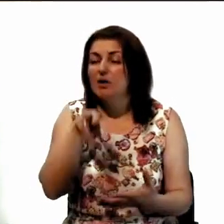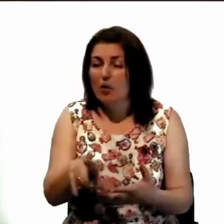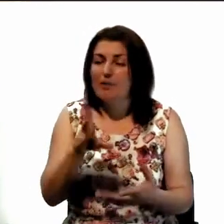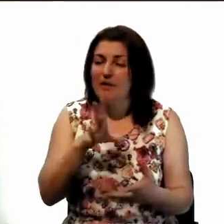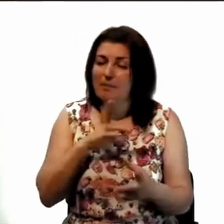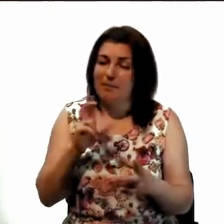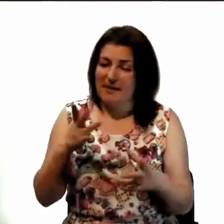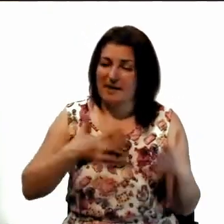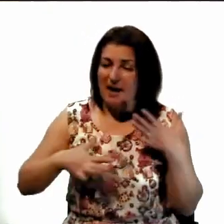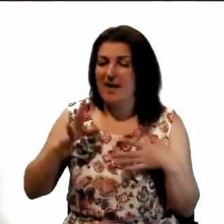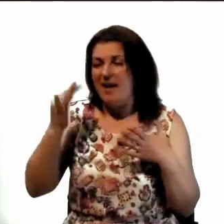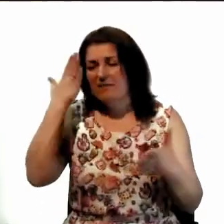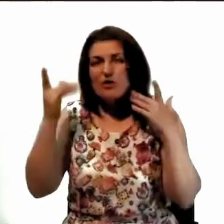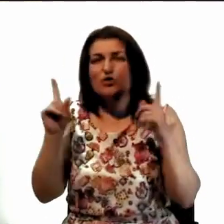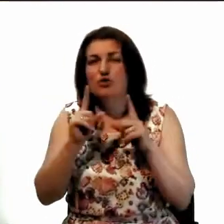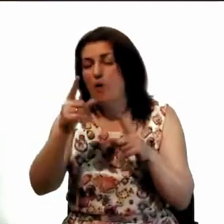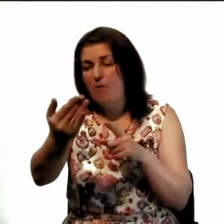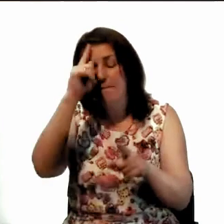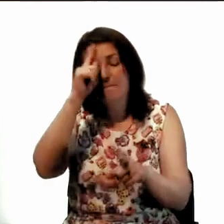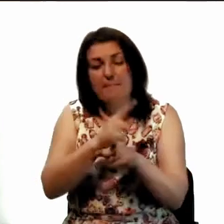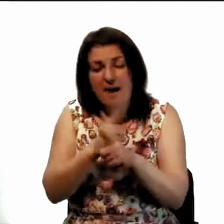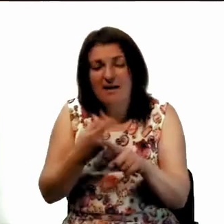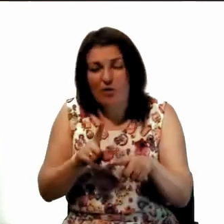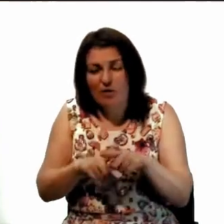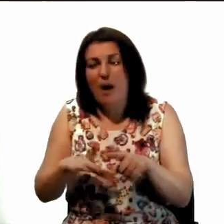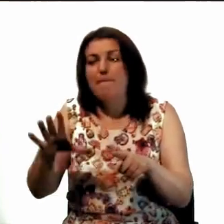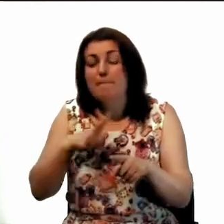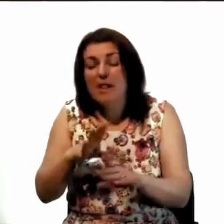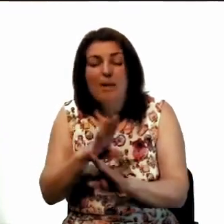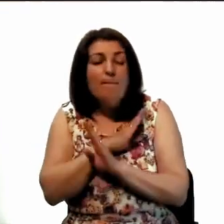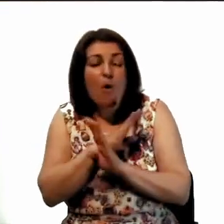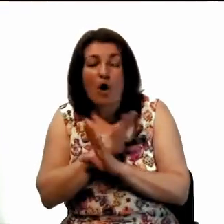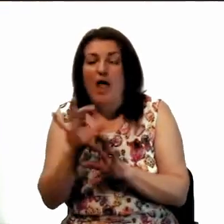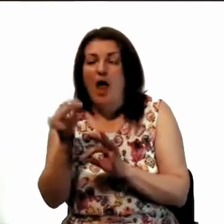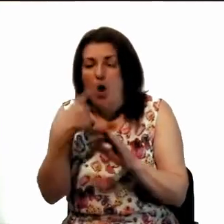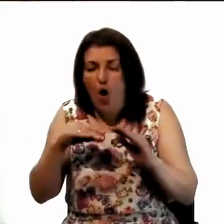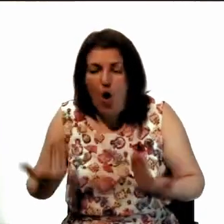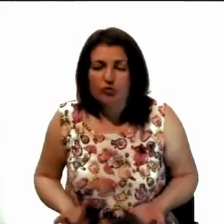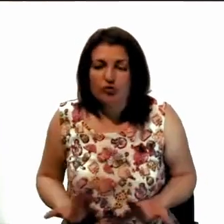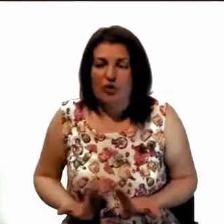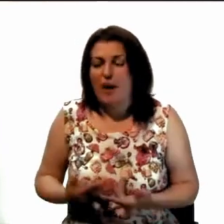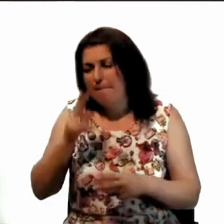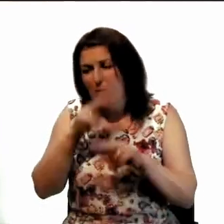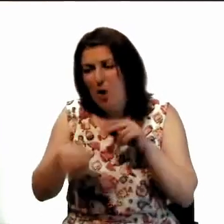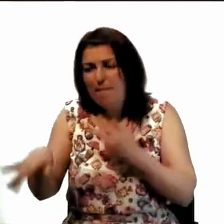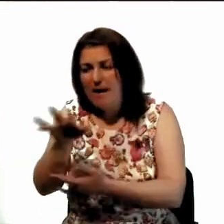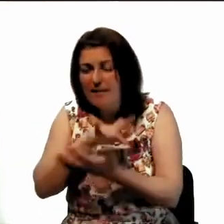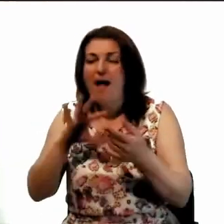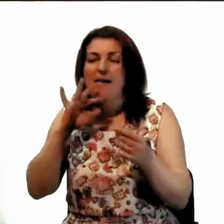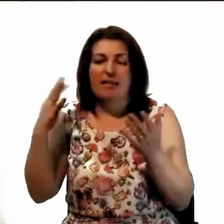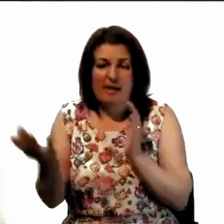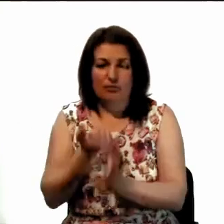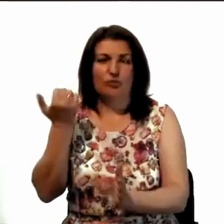было радоваться и веселиться, что брат твой сей был мертв и ожил, пропадал и